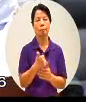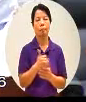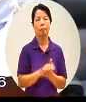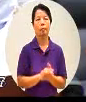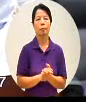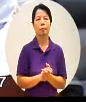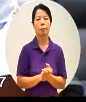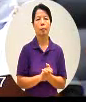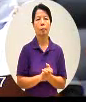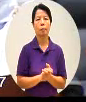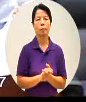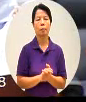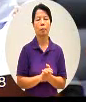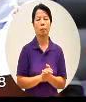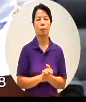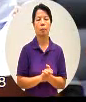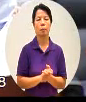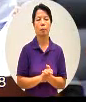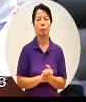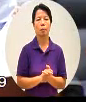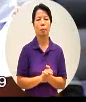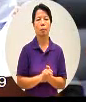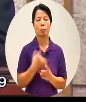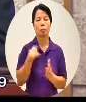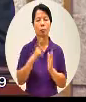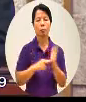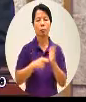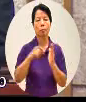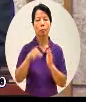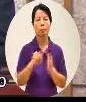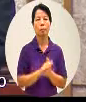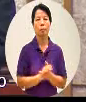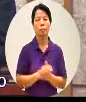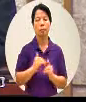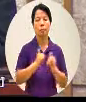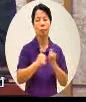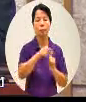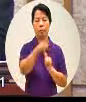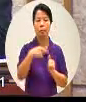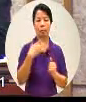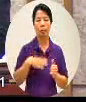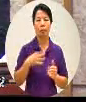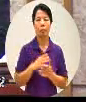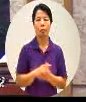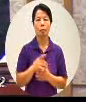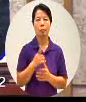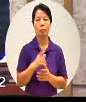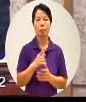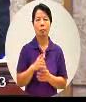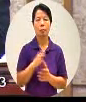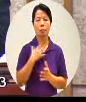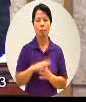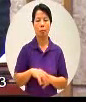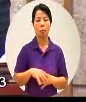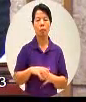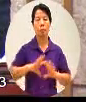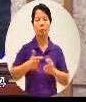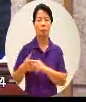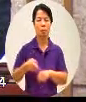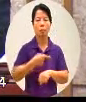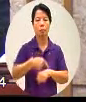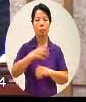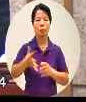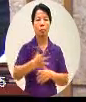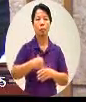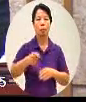啊。 我可不可以跟吴委员解释一下，利用这机会也让市民知道？就是、 简单一点。 我们这是有国际性的，有全国